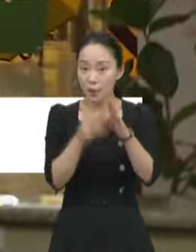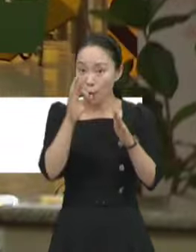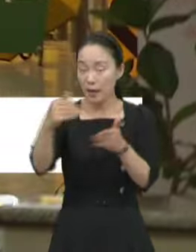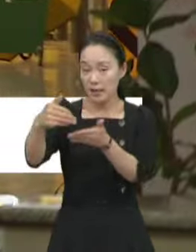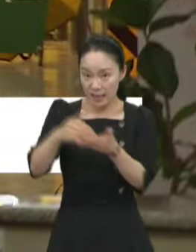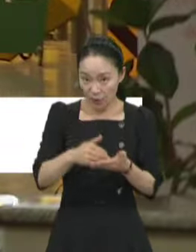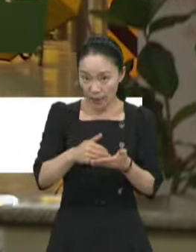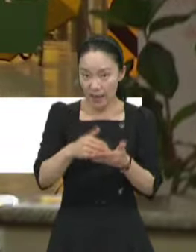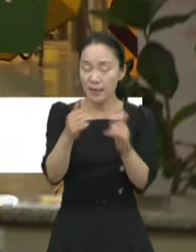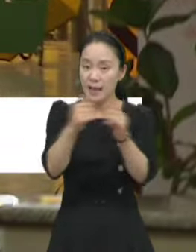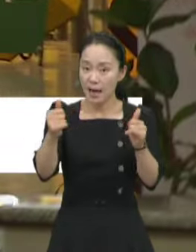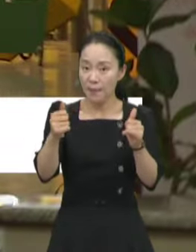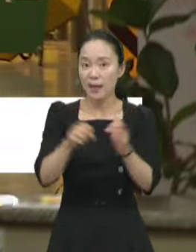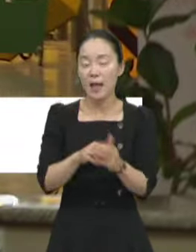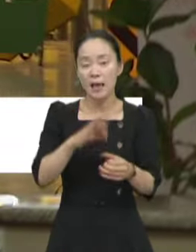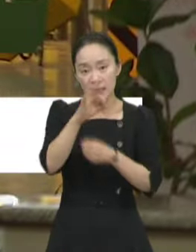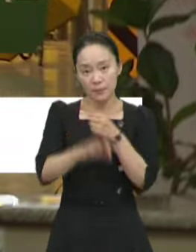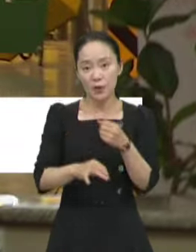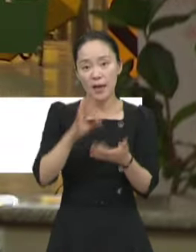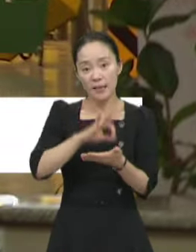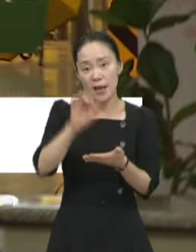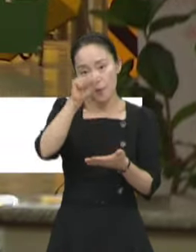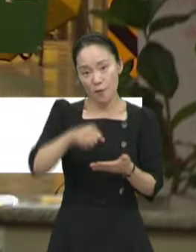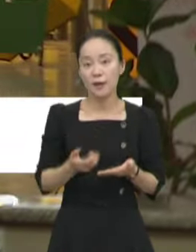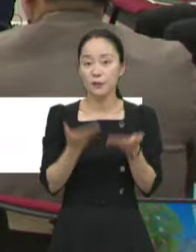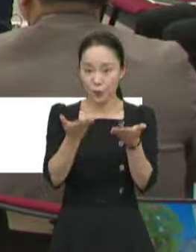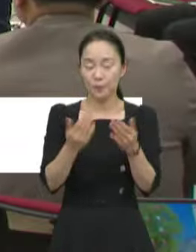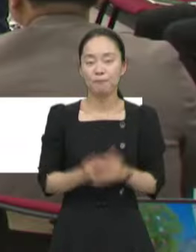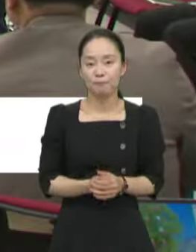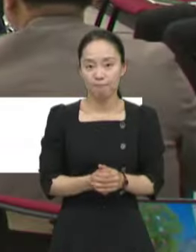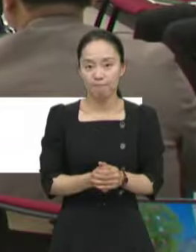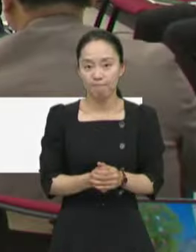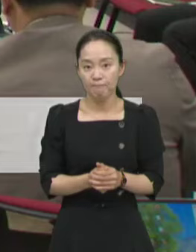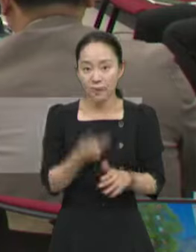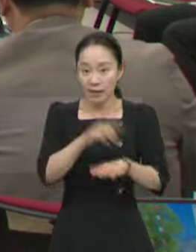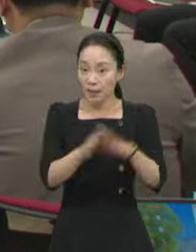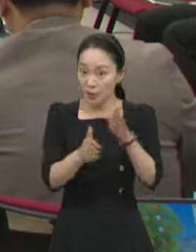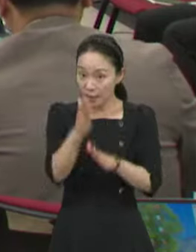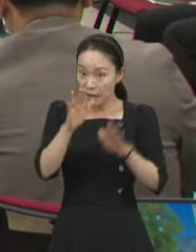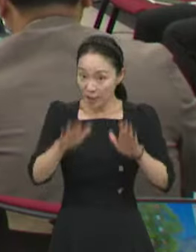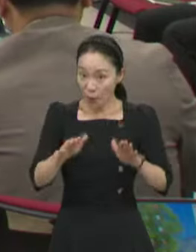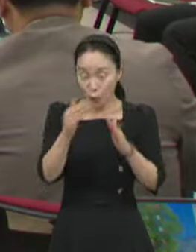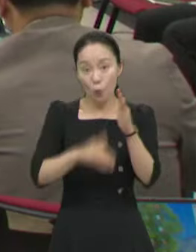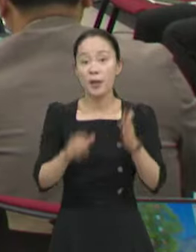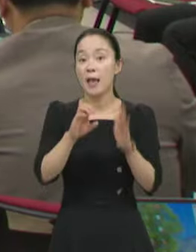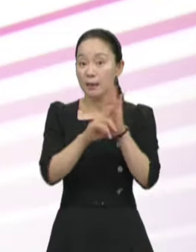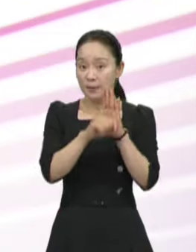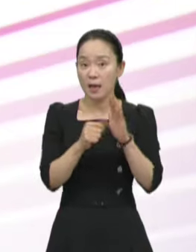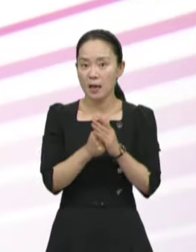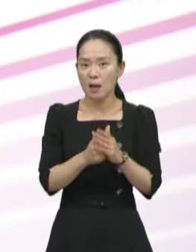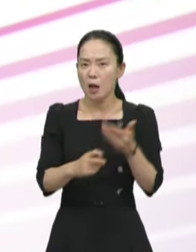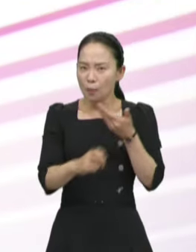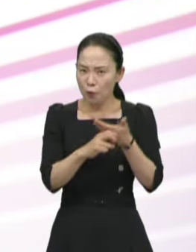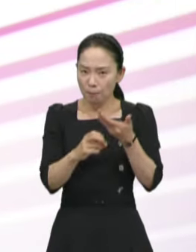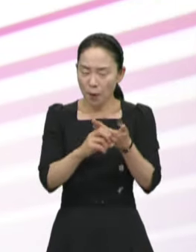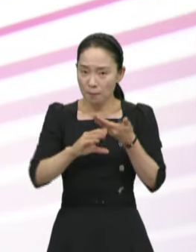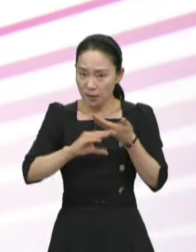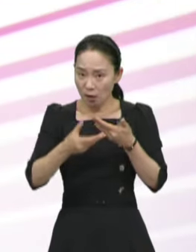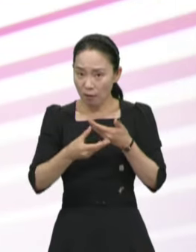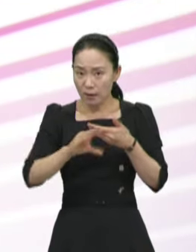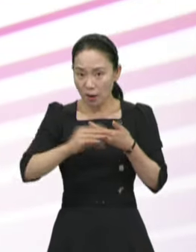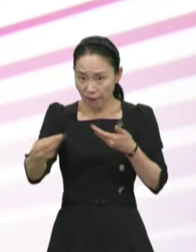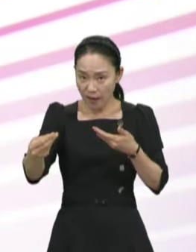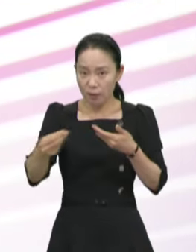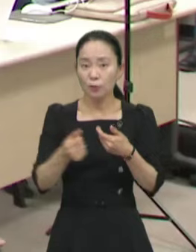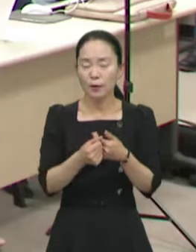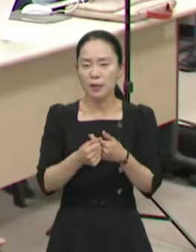제시한 입찰자에게 10년의 사용 허가 기간이 부여됩니다. 대전시는 이번 공개 입찰이 불법 전대 등으로 문제가